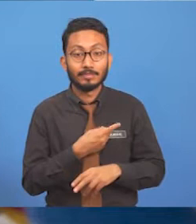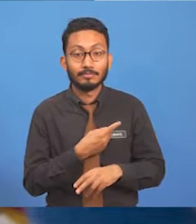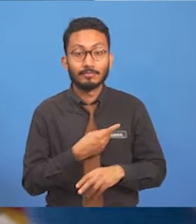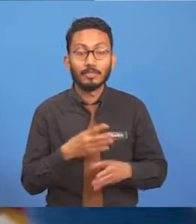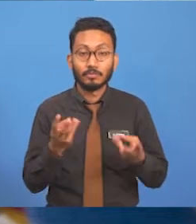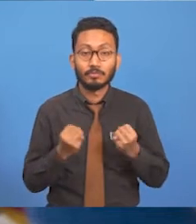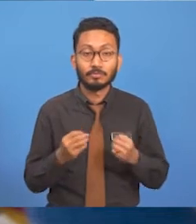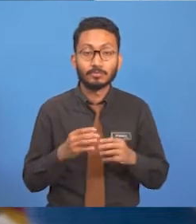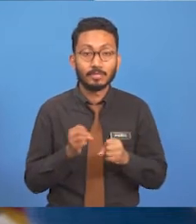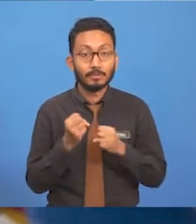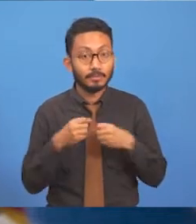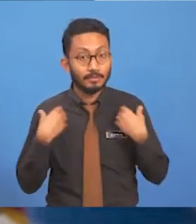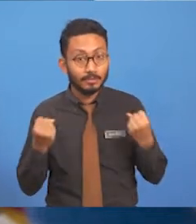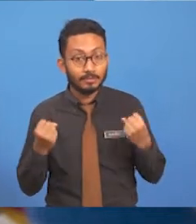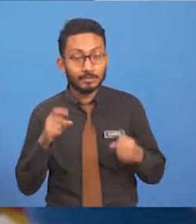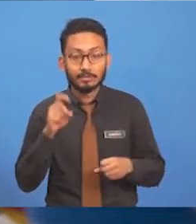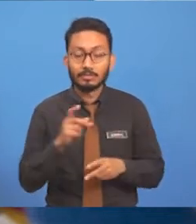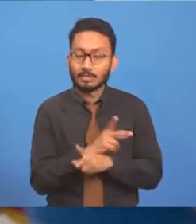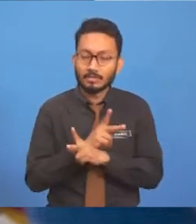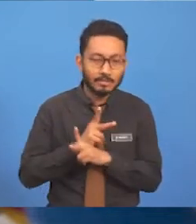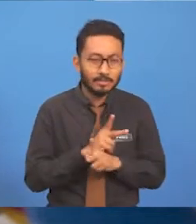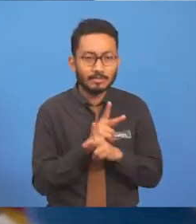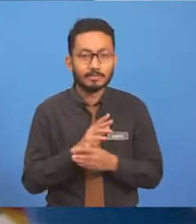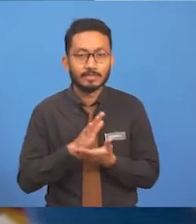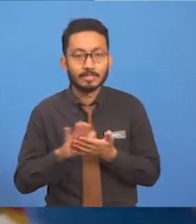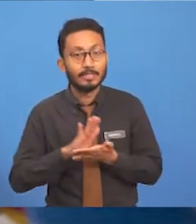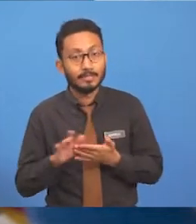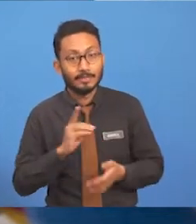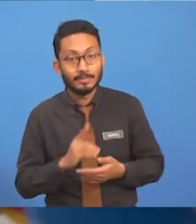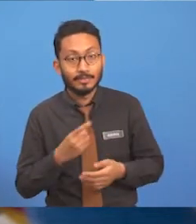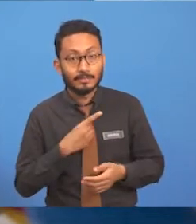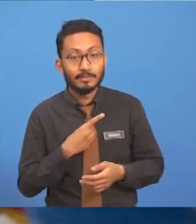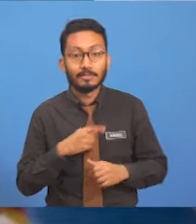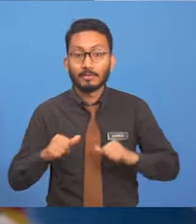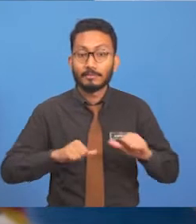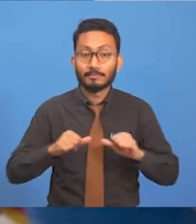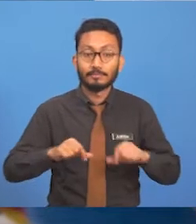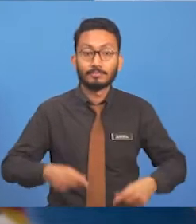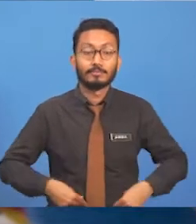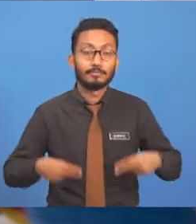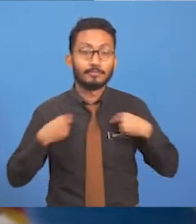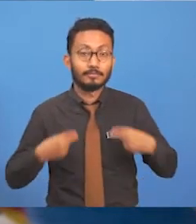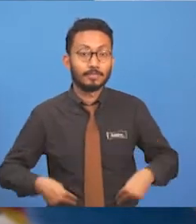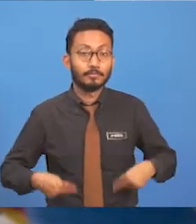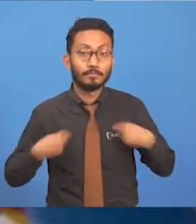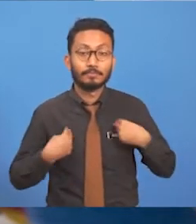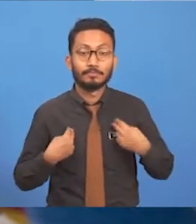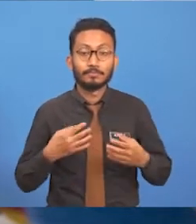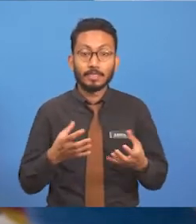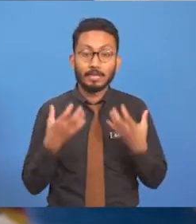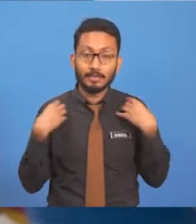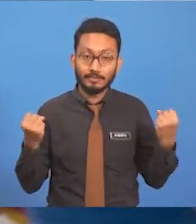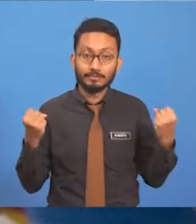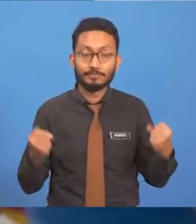kita mesti jaga kebersihan diri dan amalkan gaya hidup yang sehat Adakah murid-murid sudah